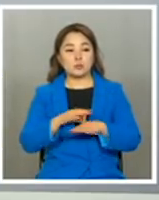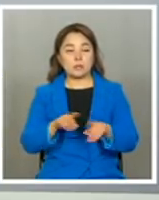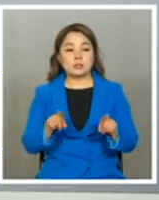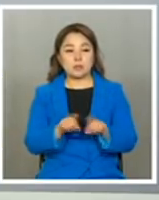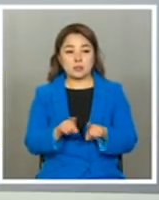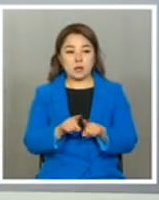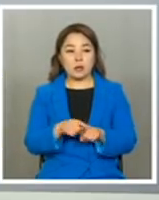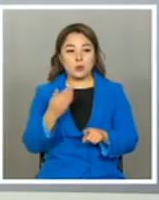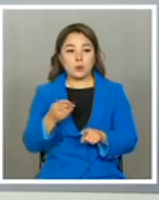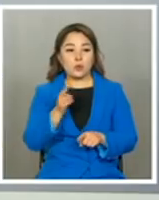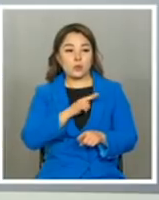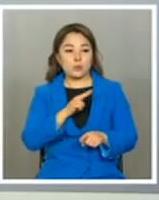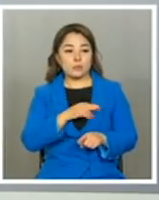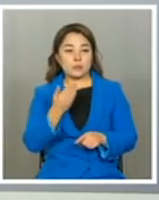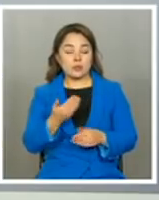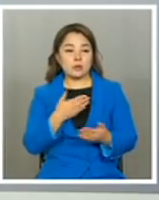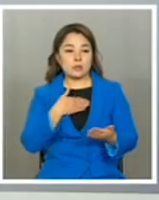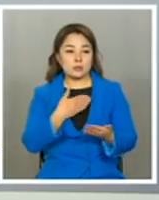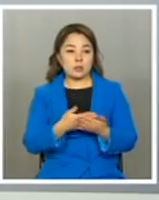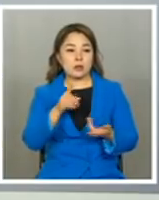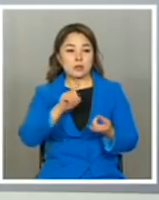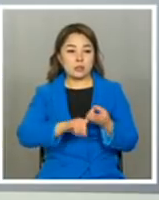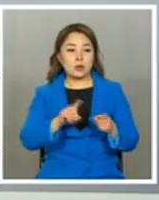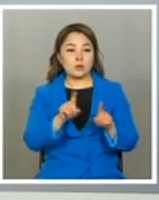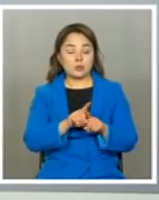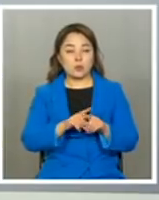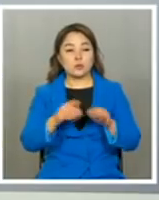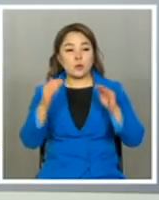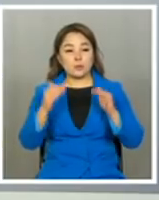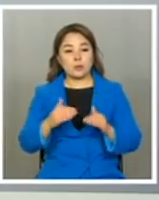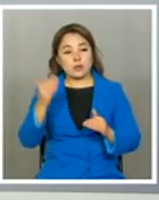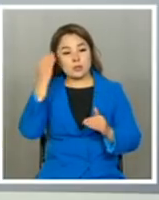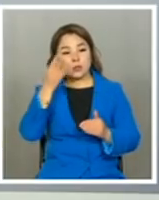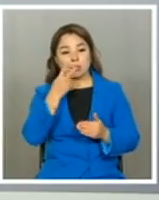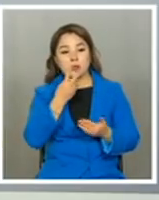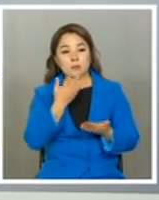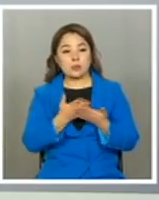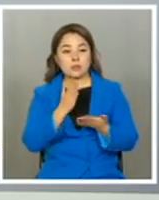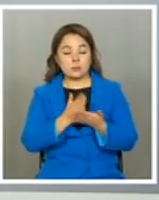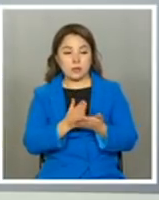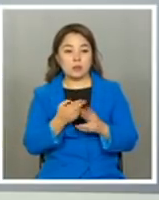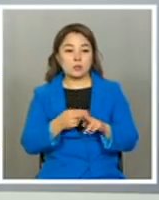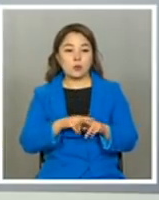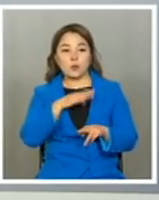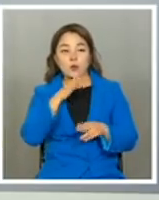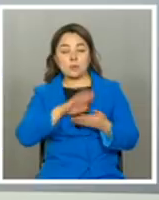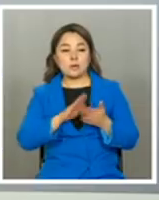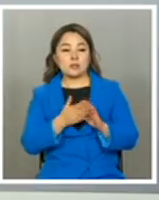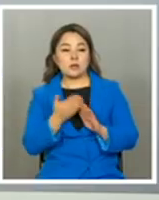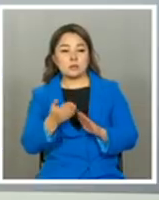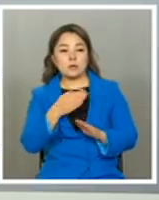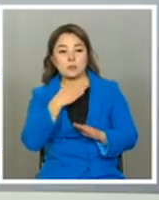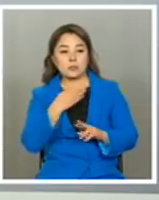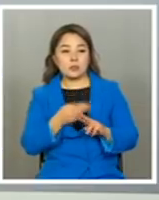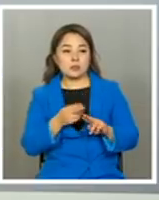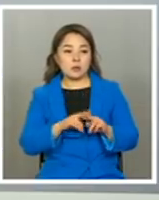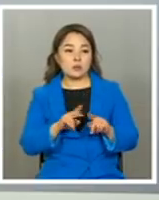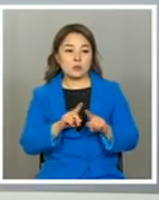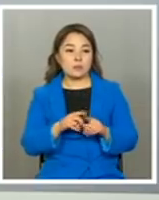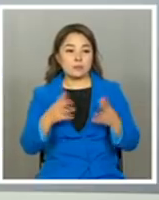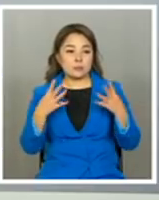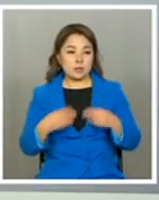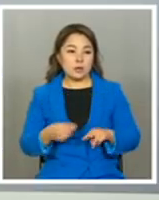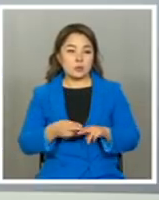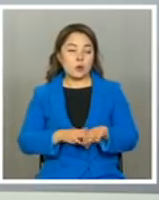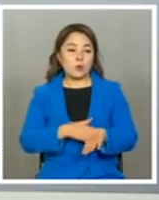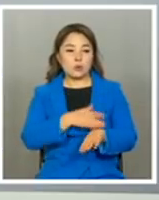оның жұмыс жасауға деген қабілетінің төмендеуін айтады екеміз. Көп жағдайда бұлшықеттердің қажуы бұлшықеттер ұзақ